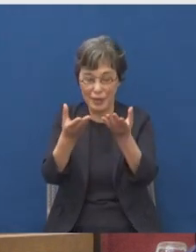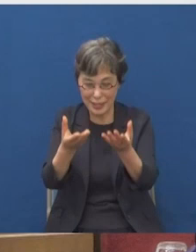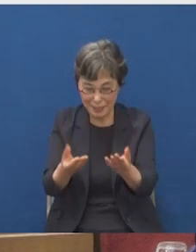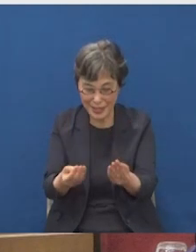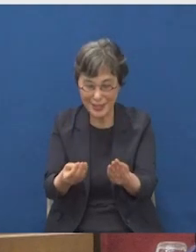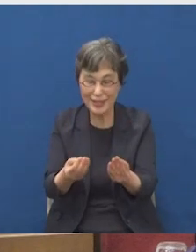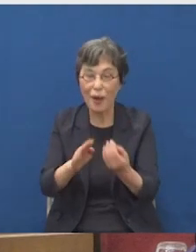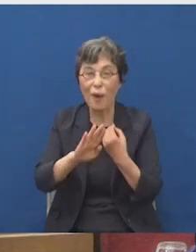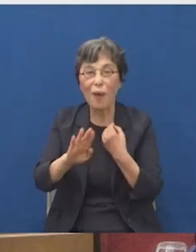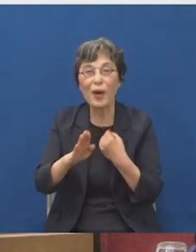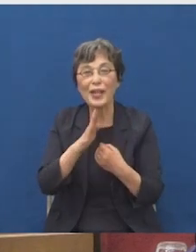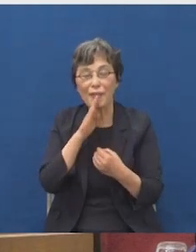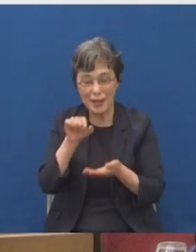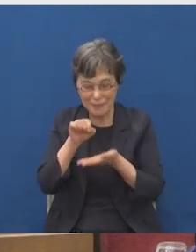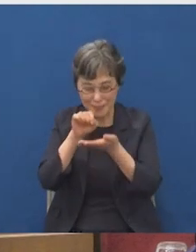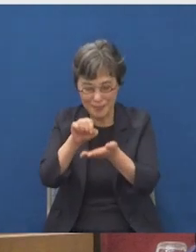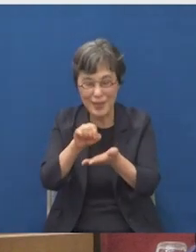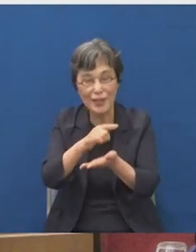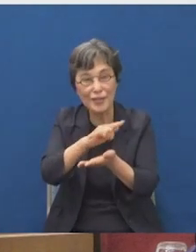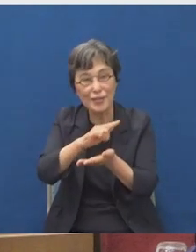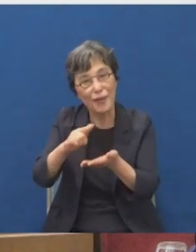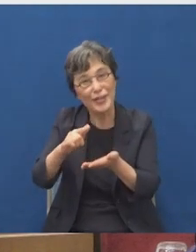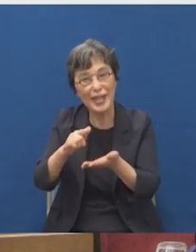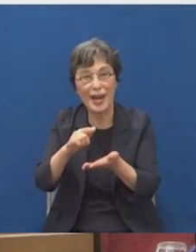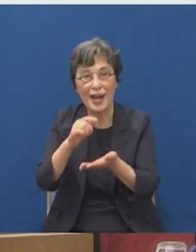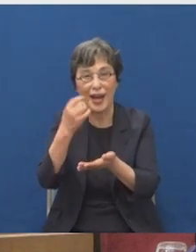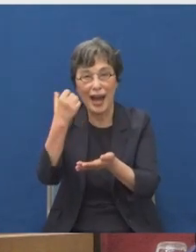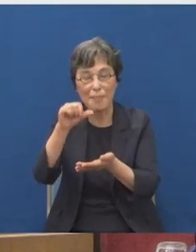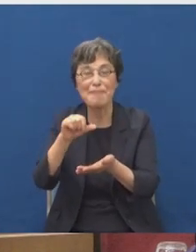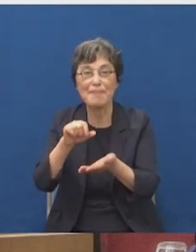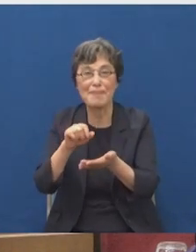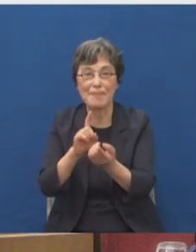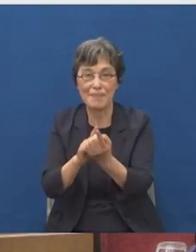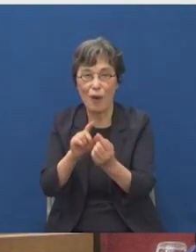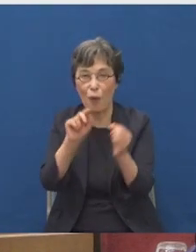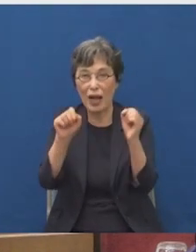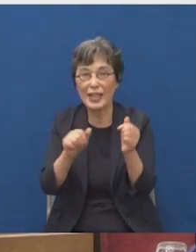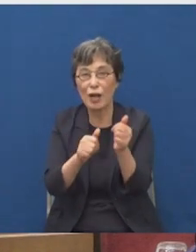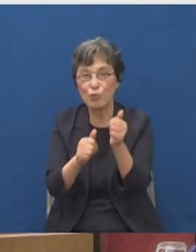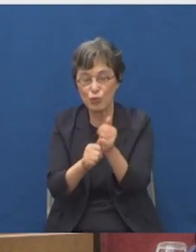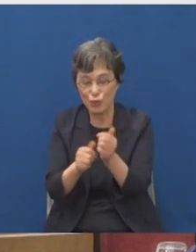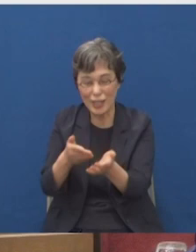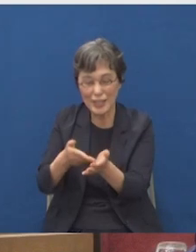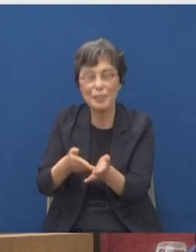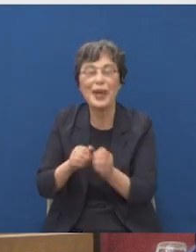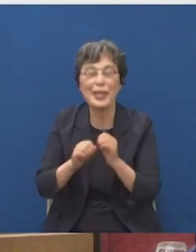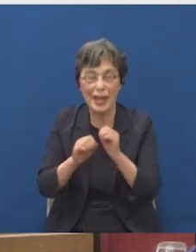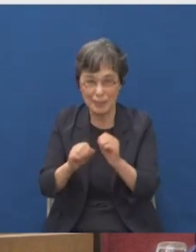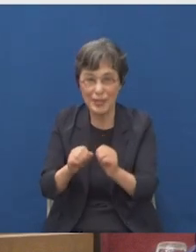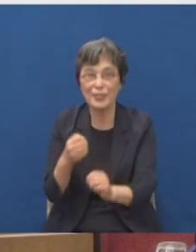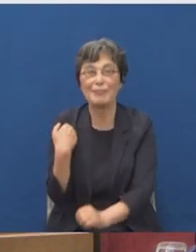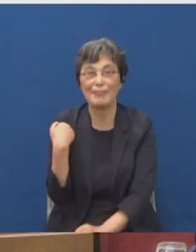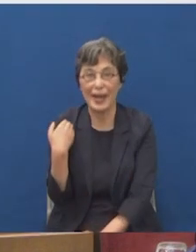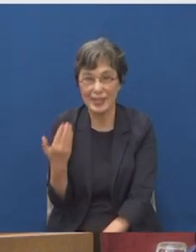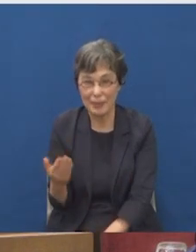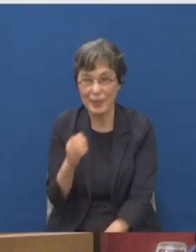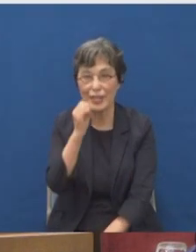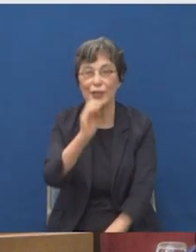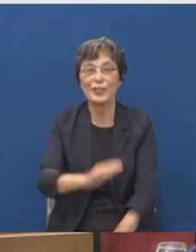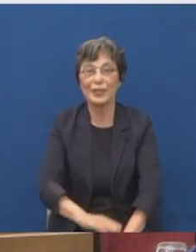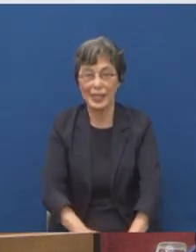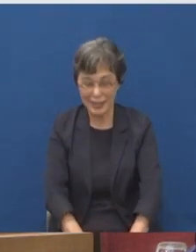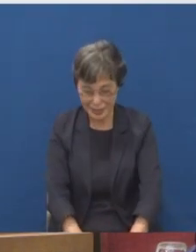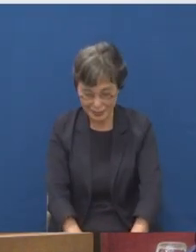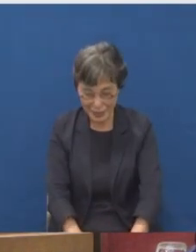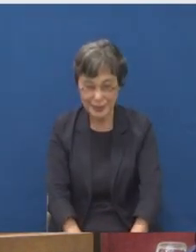その他本会議にご提案申し上げております各議案の対応については、岡田副市長からご説明させていただきますので、よろしくお願い